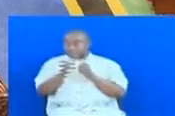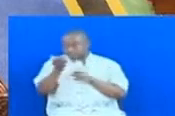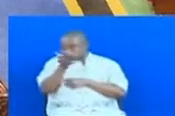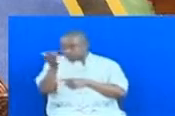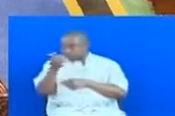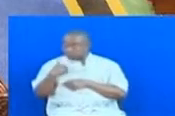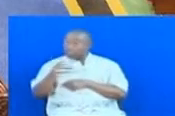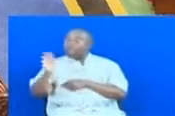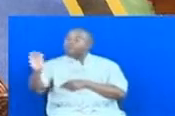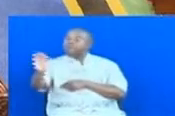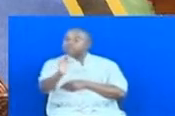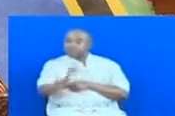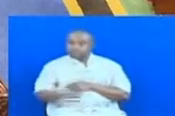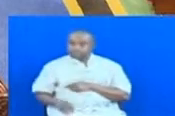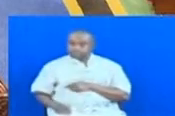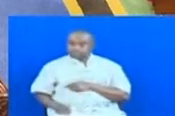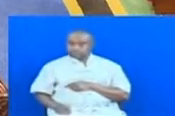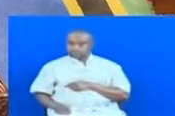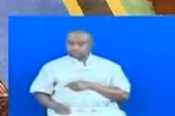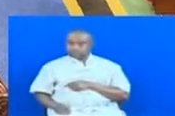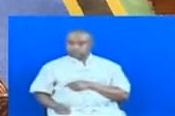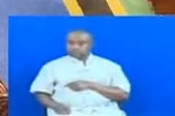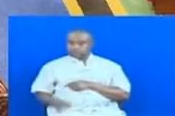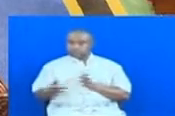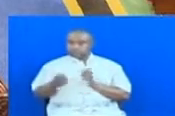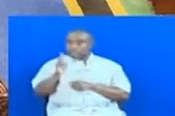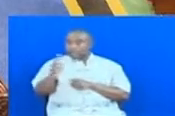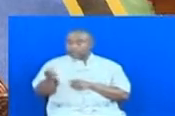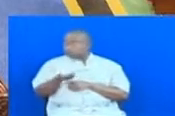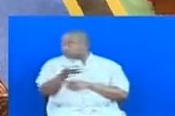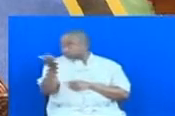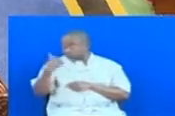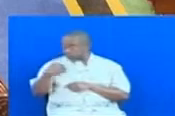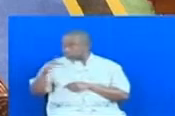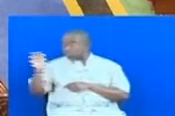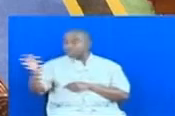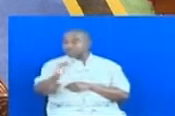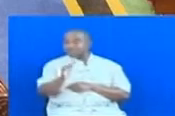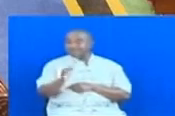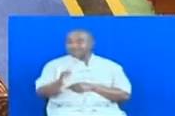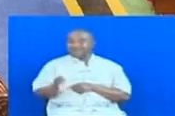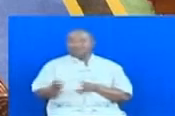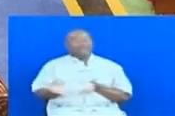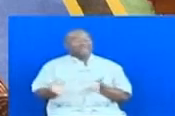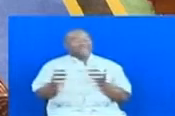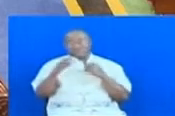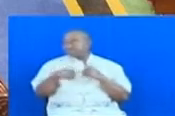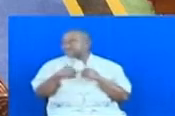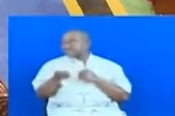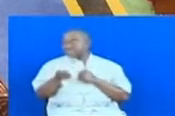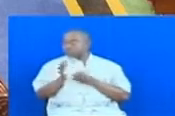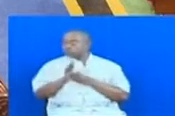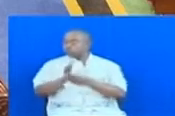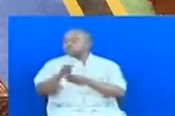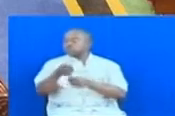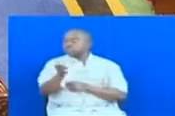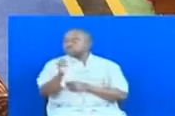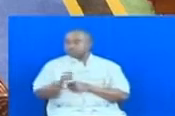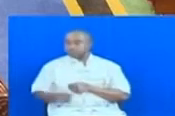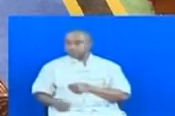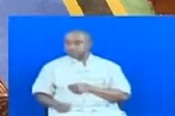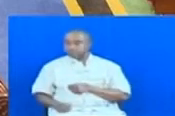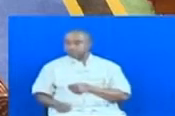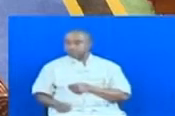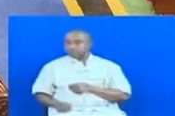naomba niwaambie halmashauri zingine, lakini naomba niwaambie haziwezi kujiendesha. Kuna halmashauri mpaka